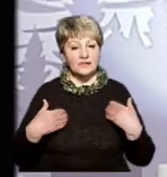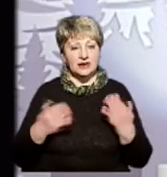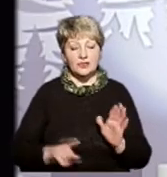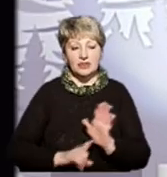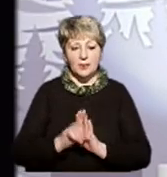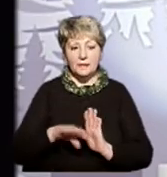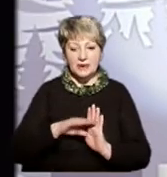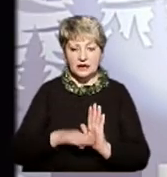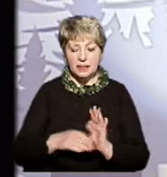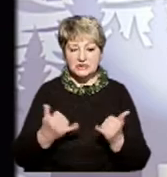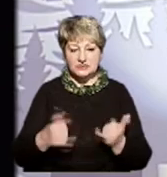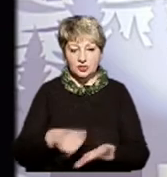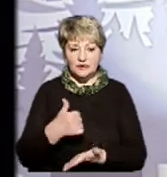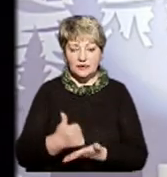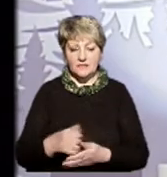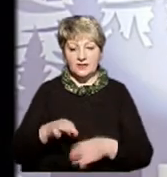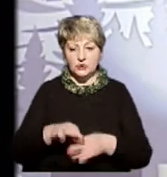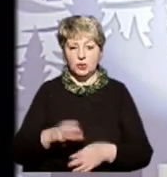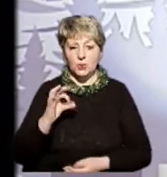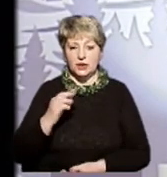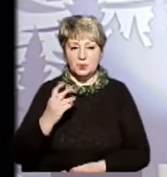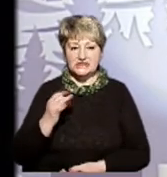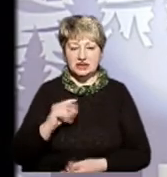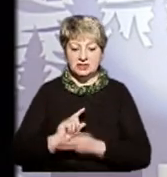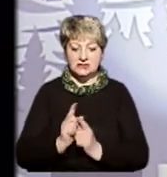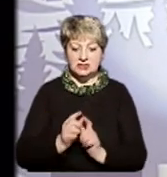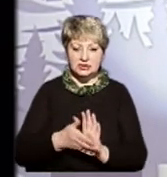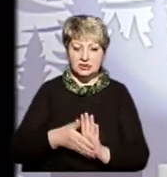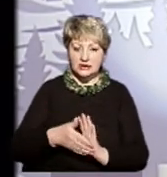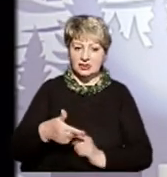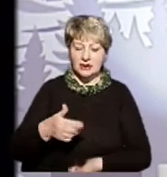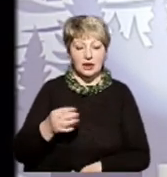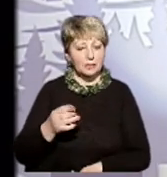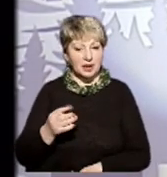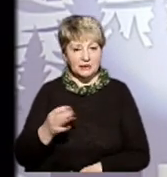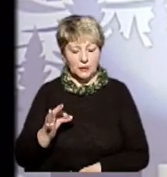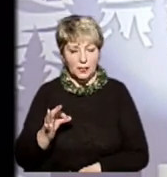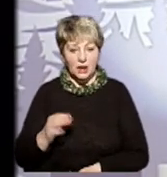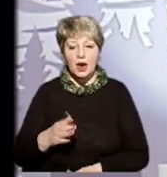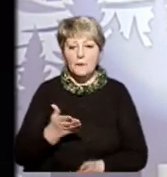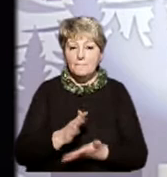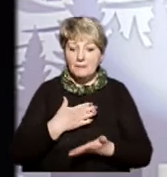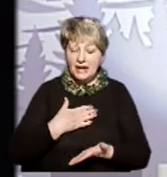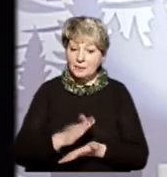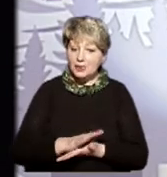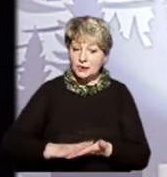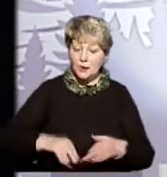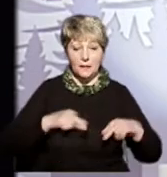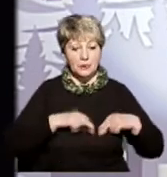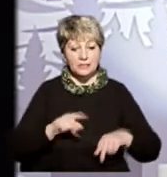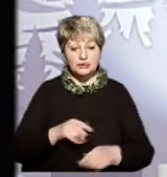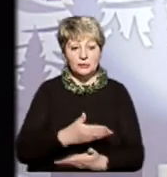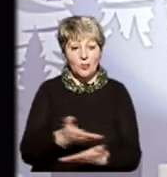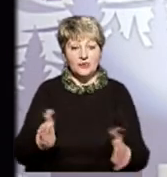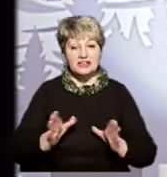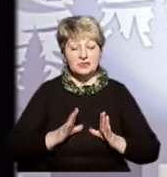Вітаю! В ефірі програма «Сьогодні головне». Я Ольга Мацканіч, жестовою мовою перекладає Галина Абраменко. Ми продовжуємо працювати, аби